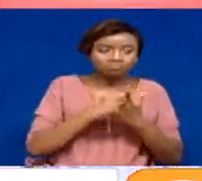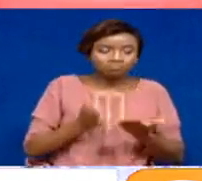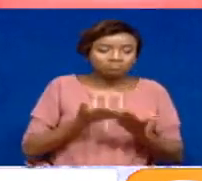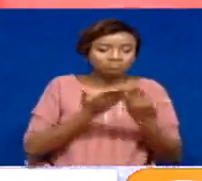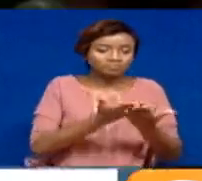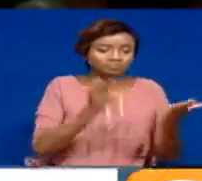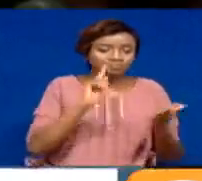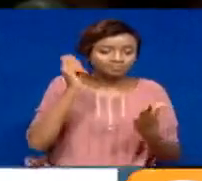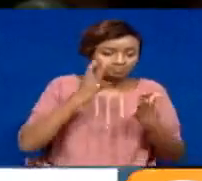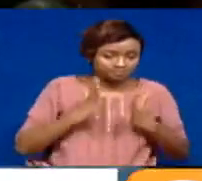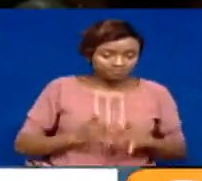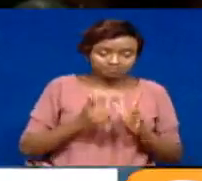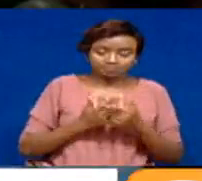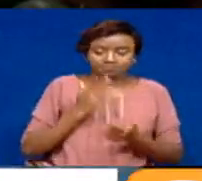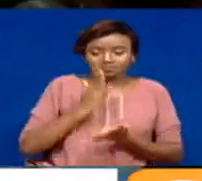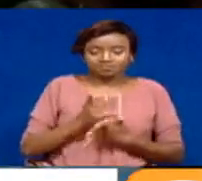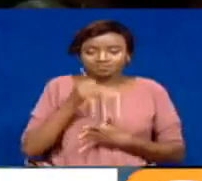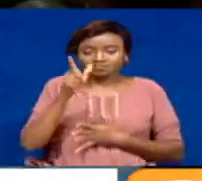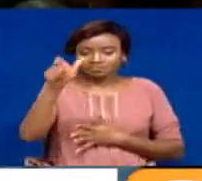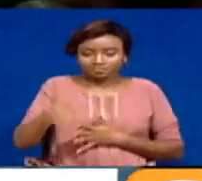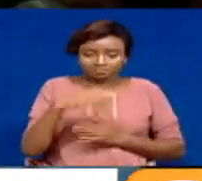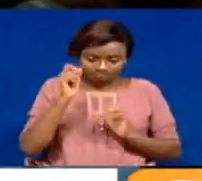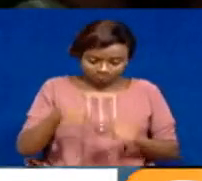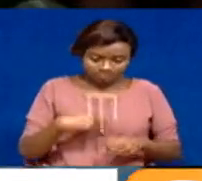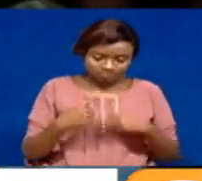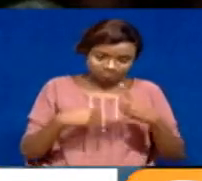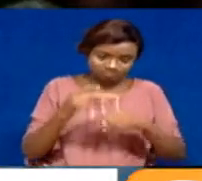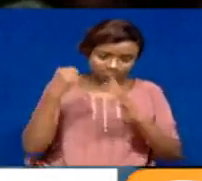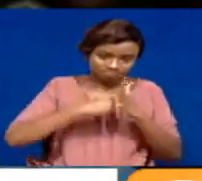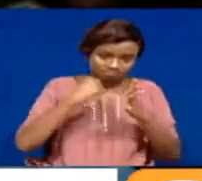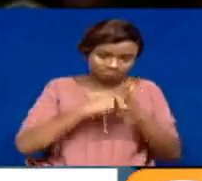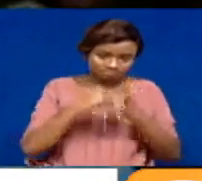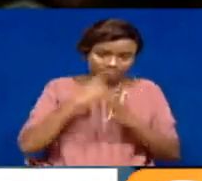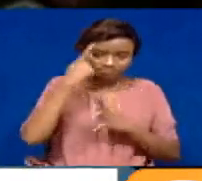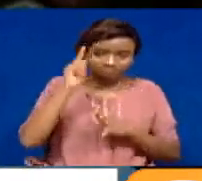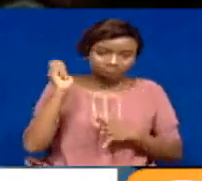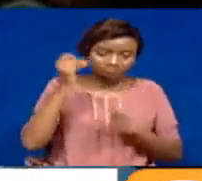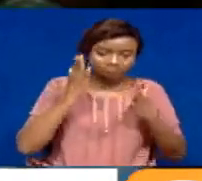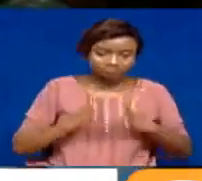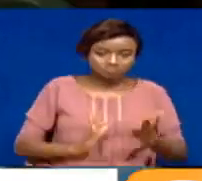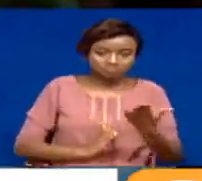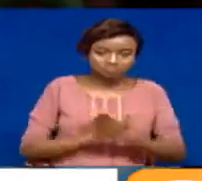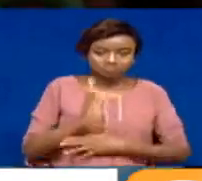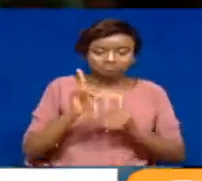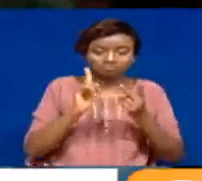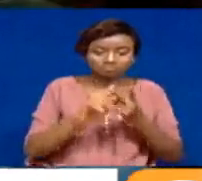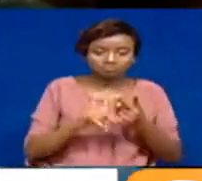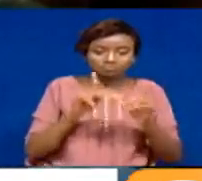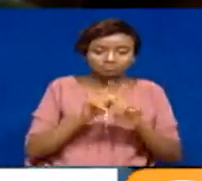huyo mtu anaweza kuendelea kupigania wa Kenya, most likely. Kama